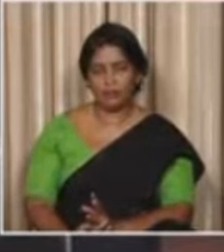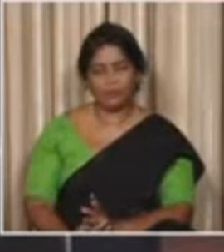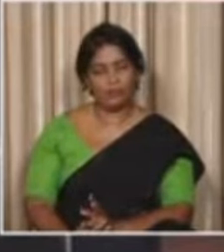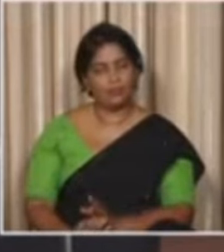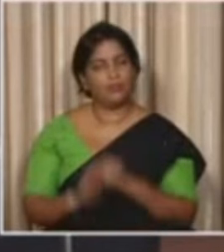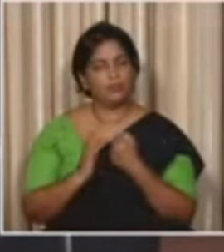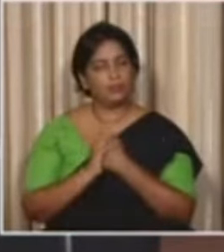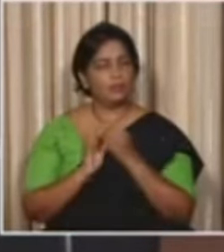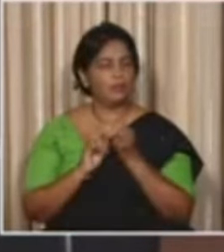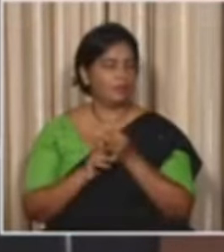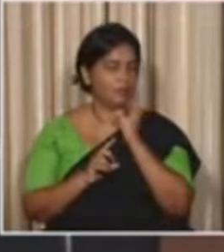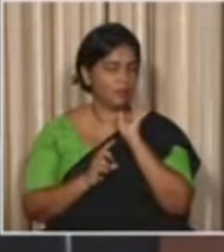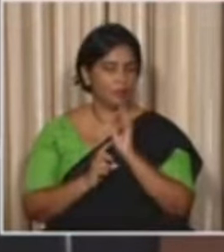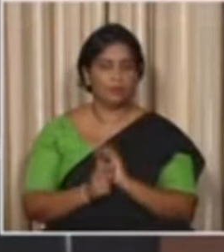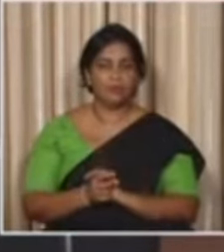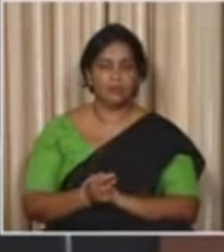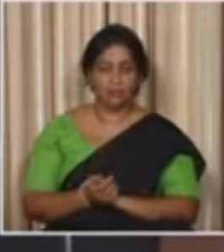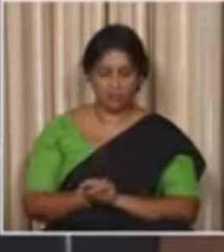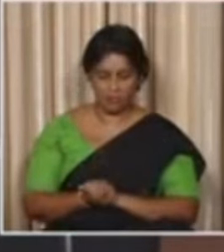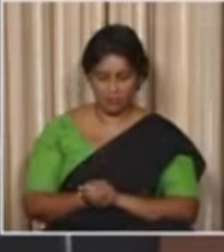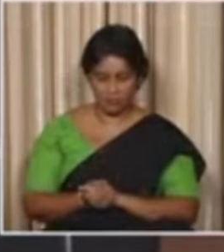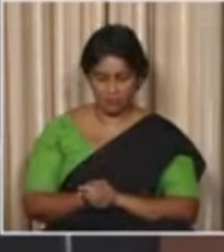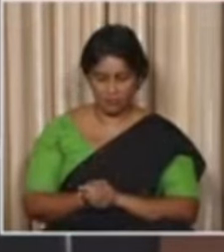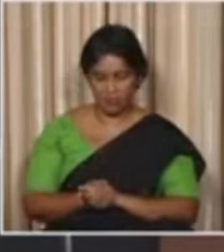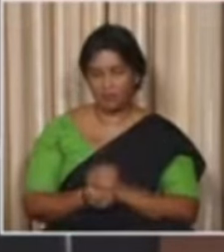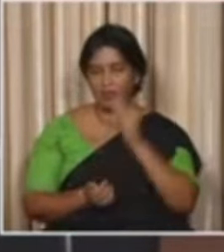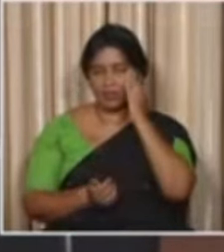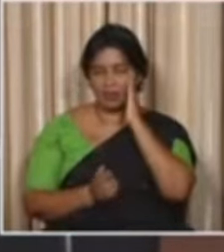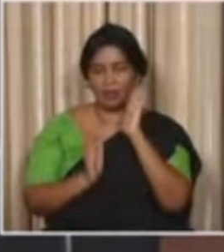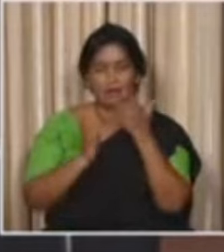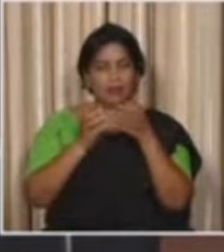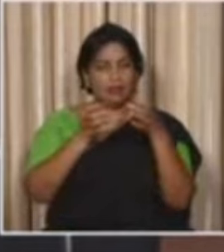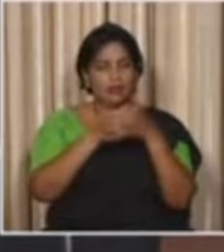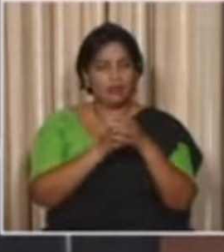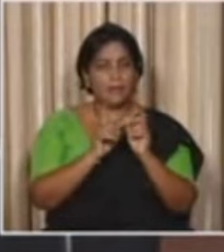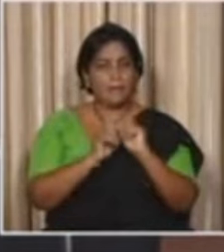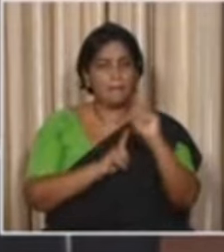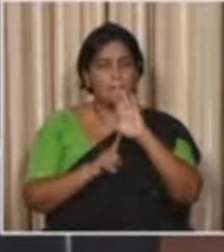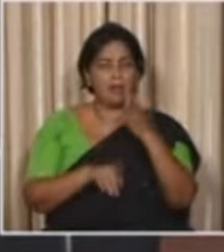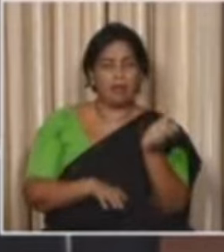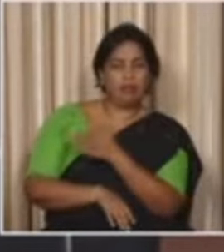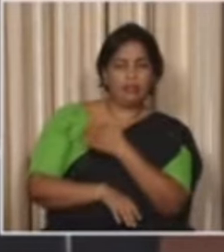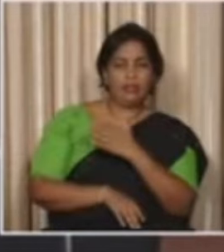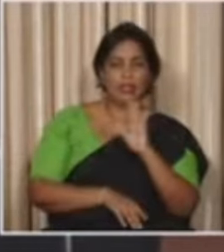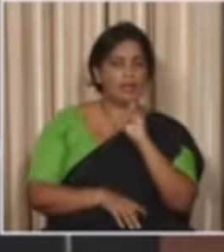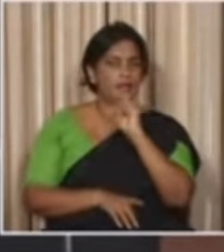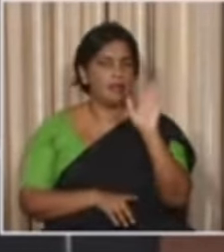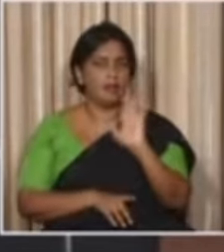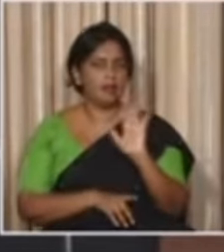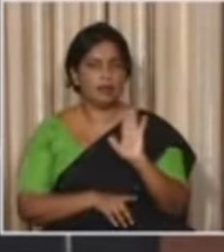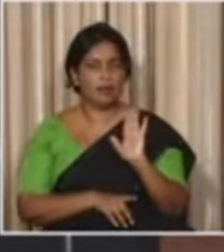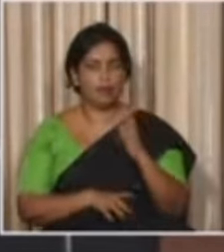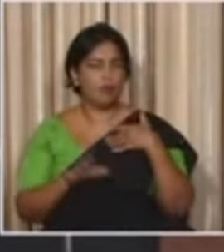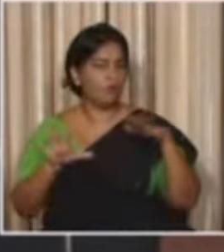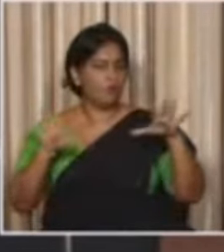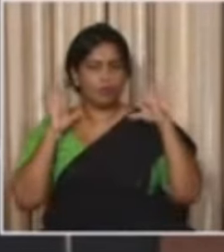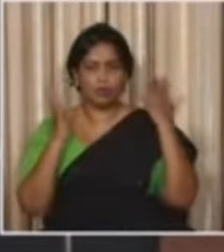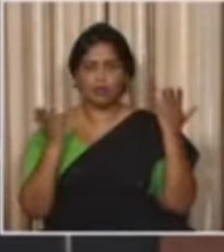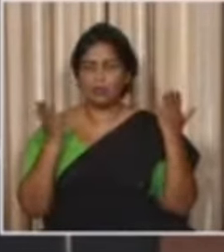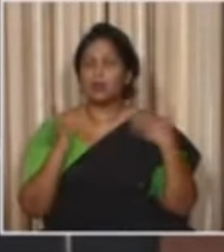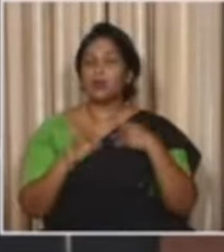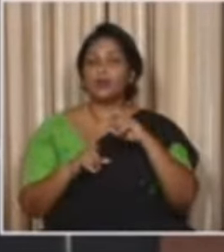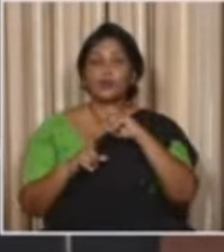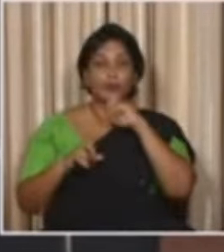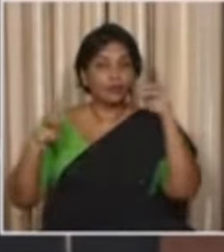ගරු සභාපතිතුමනි මේ ස්වාධීනත්වය කියන්නේ මේ පාර්ලිමේන්තුව මග හැරීම නෙවෙයි පුදුම දෙයක්නේ ශ්‍රේෂ්ඨ